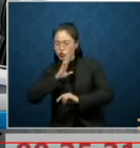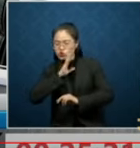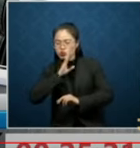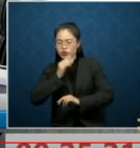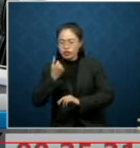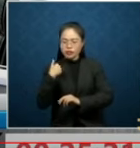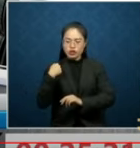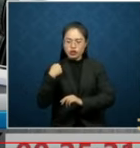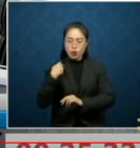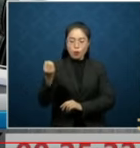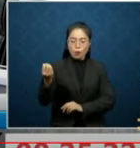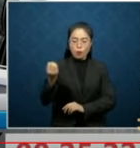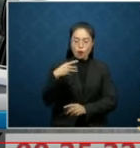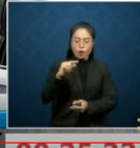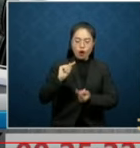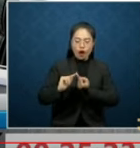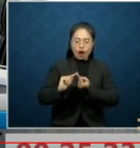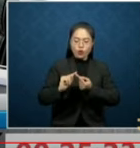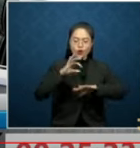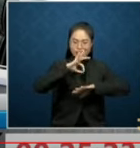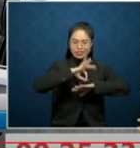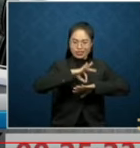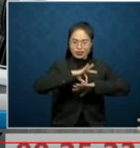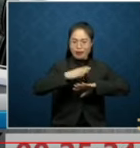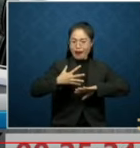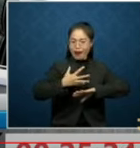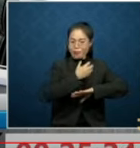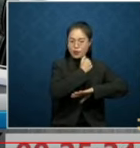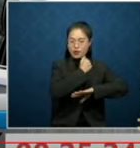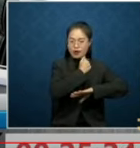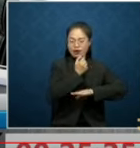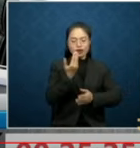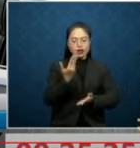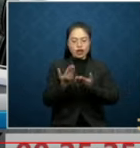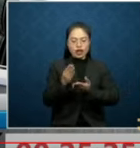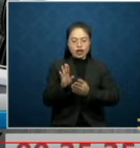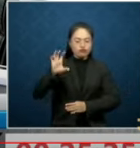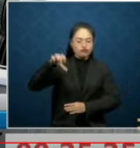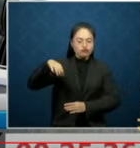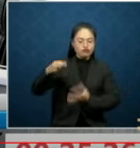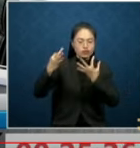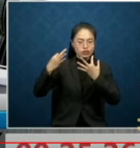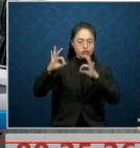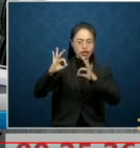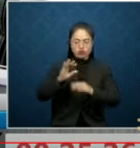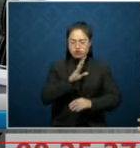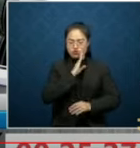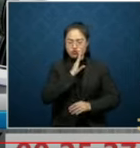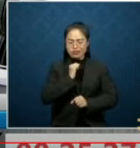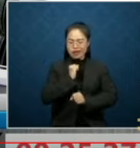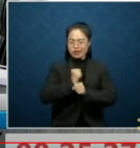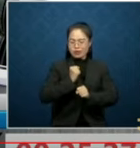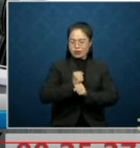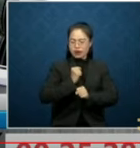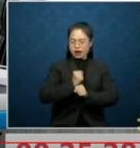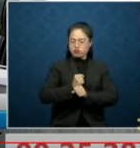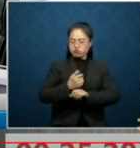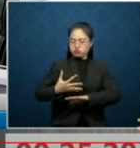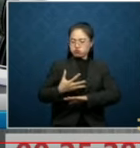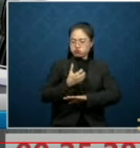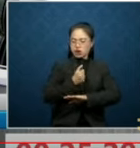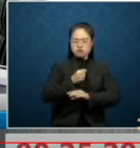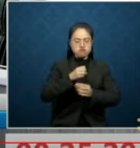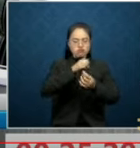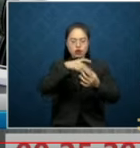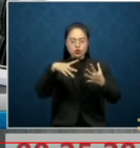างการเมืองผู้ดำรงตำแหน่งในองค์กรอิสระผู้ใดจงใจปฏิบัติหน้าที่หรือใช้อำนาจขัดต่อบทบัญญัติของรัฐธร